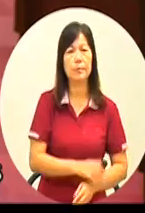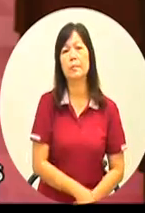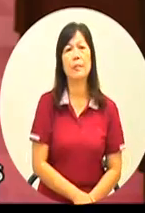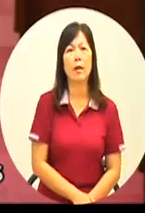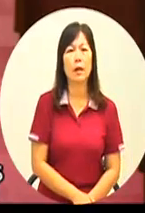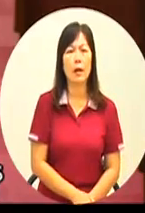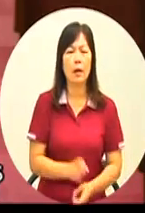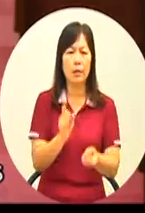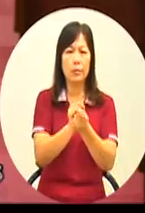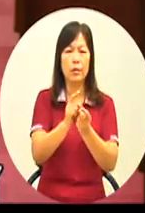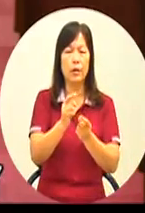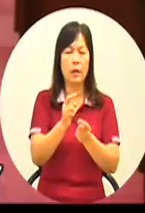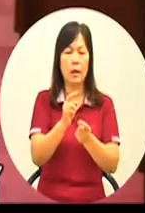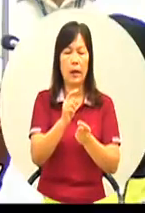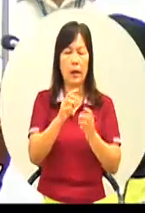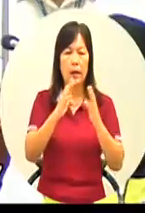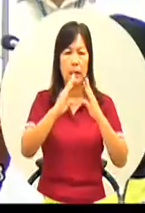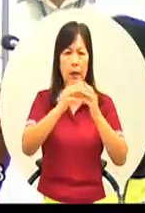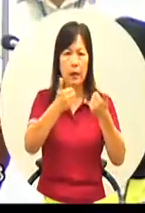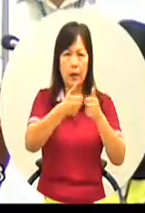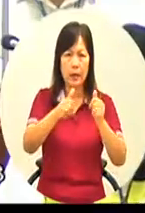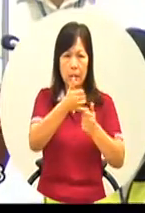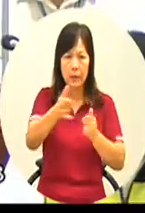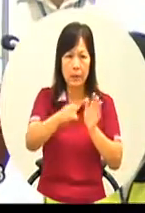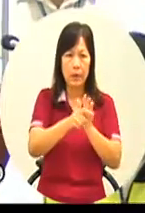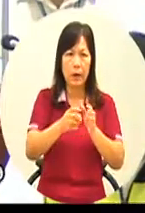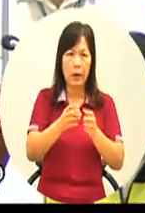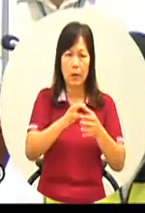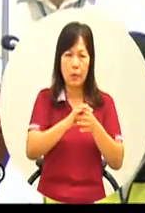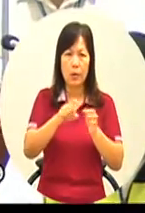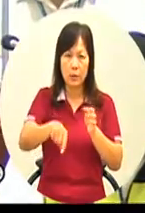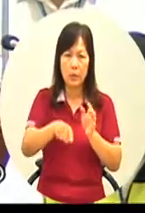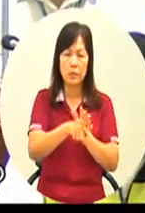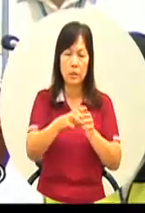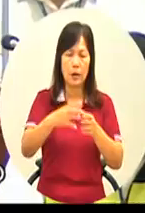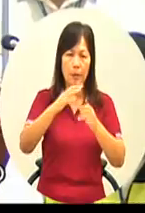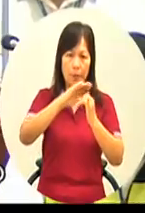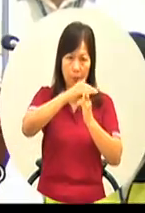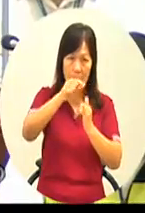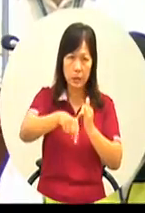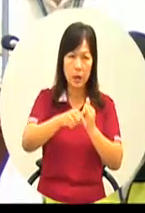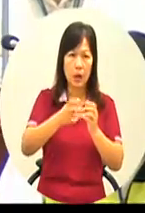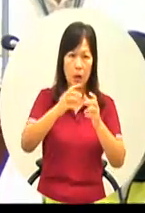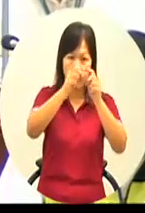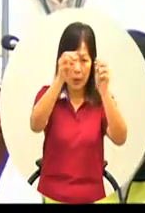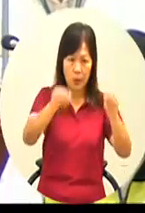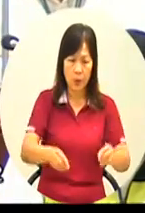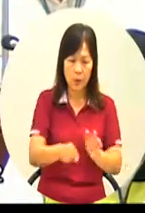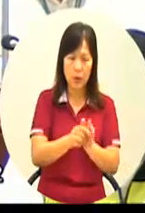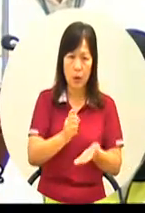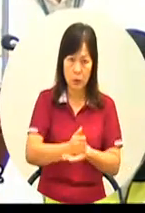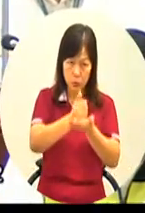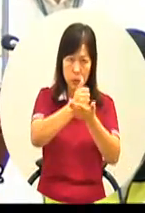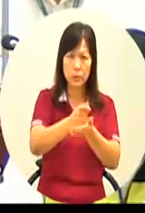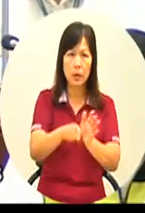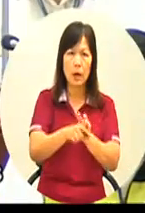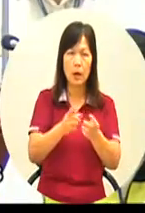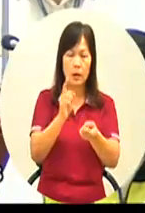收银员报告哈，多少收银员关心的，即个一寡环保战法啦哈，啊对亡者的尊重啦哈，啊个未来阮即